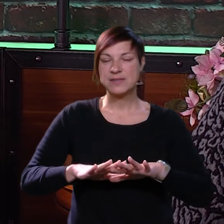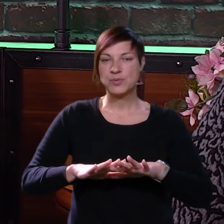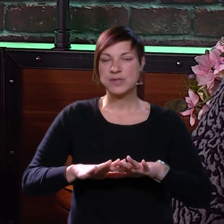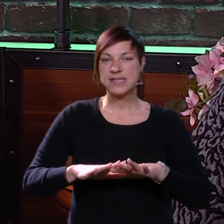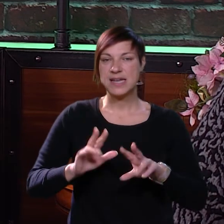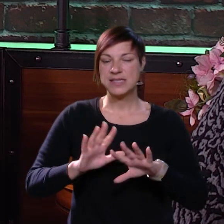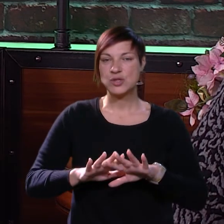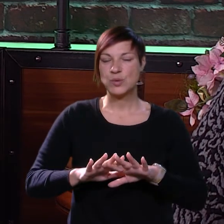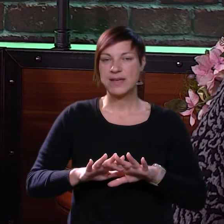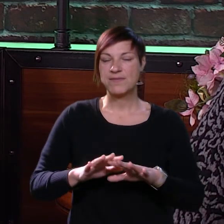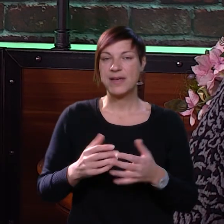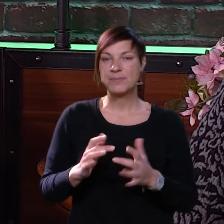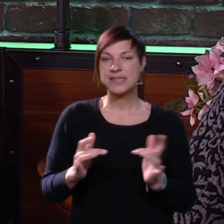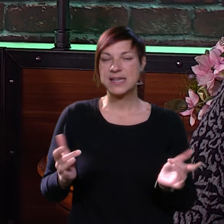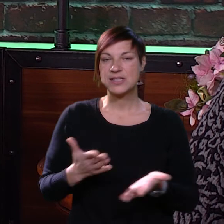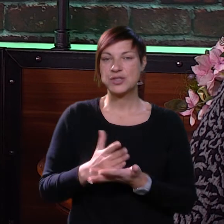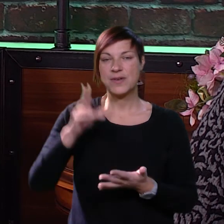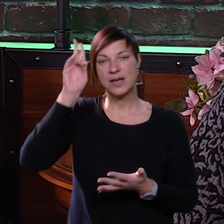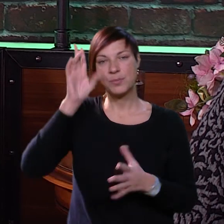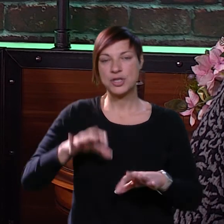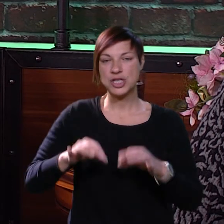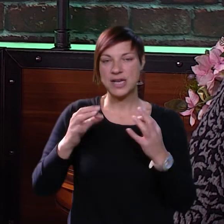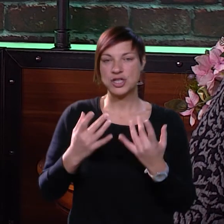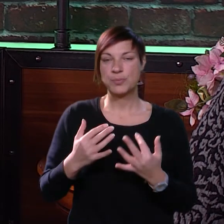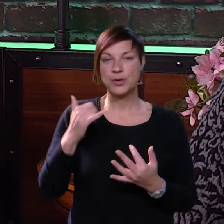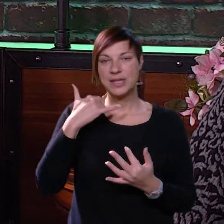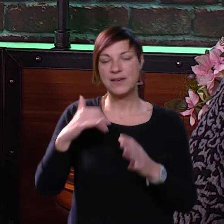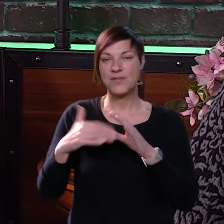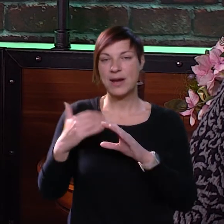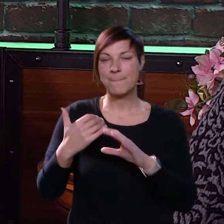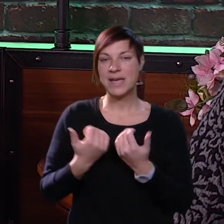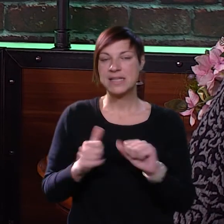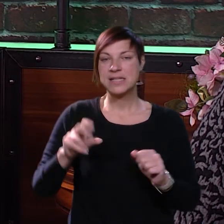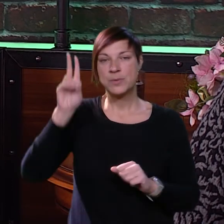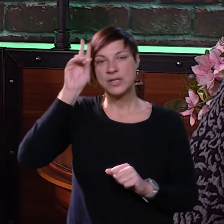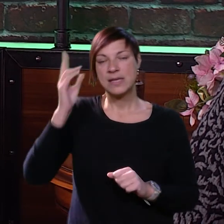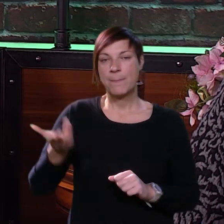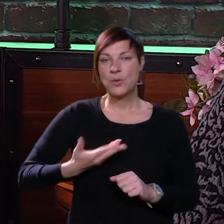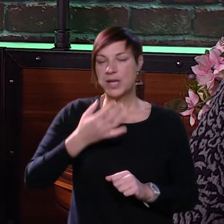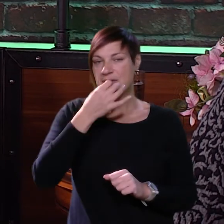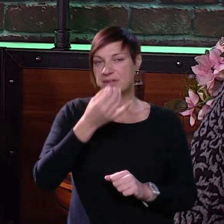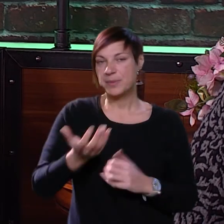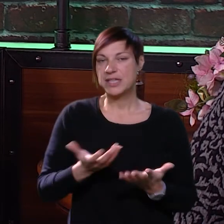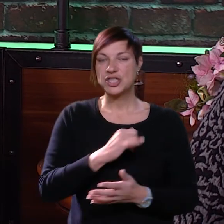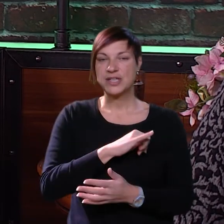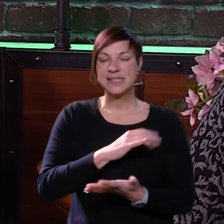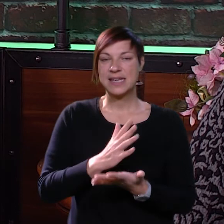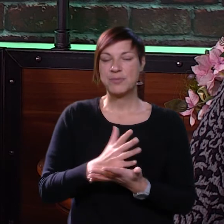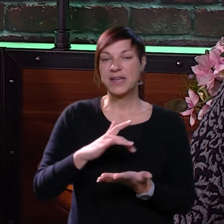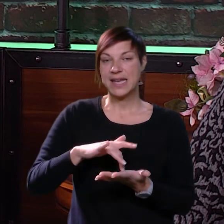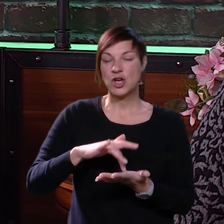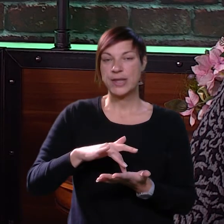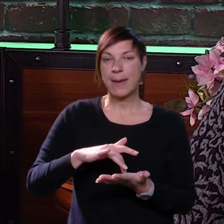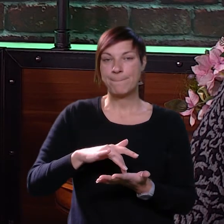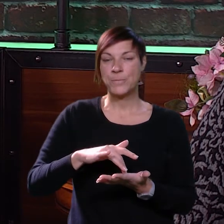Facebook stranicu i web stranicu, tako da svako može naći broj telefona, mail, slobodno se ljudi mogu javiti, pitati što je zanima,